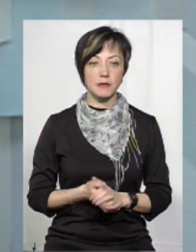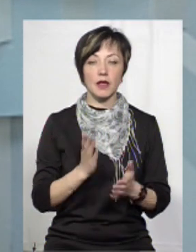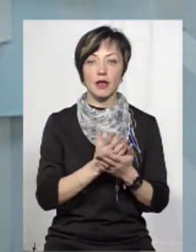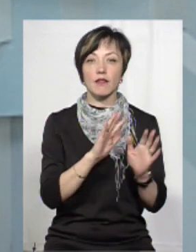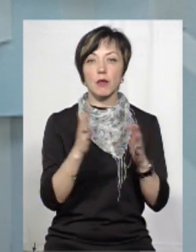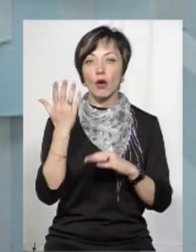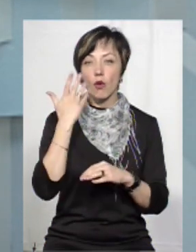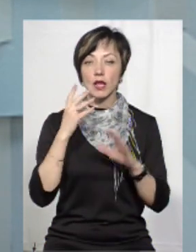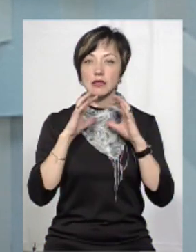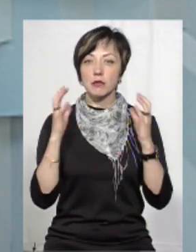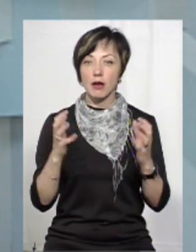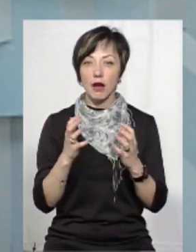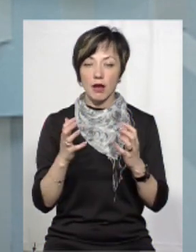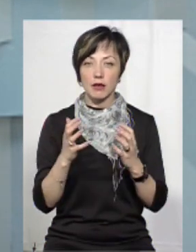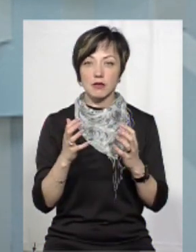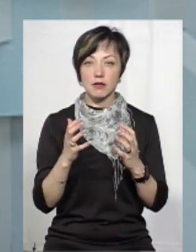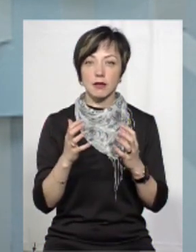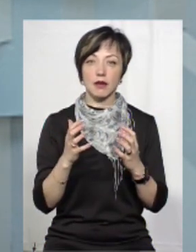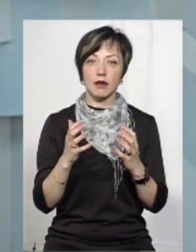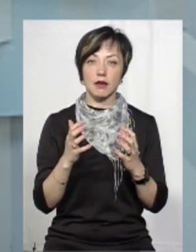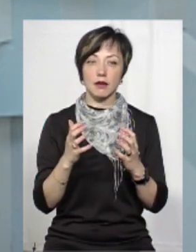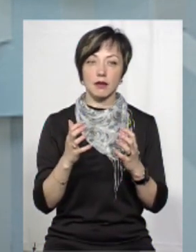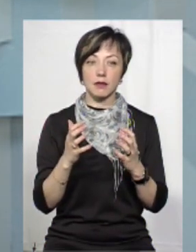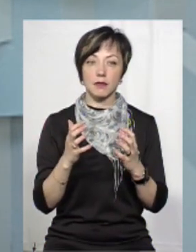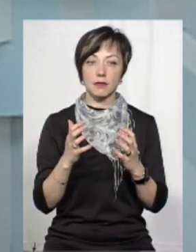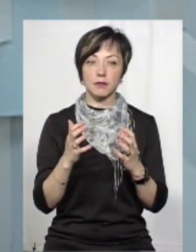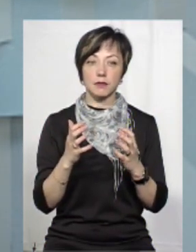Є випадки, коли зберігається якась там певна,